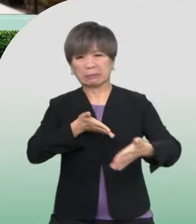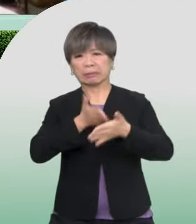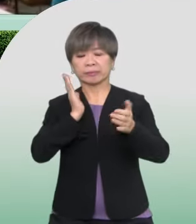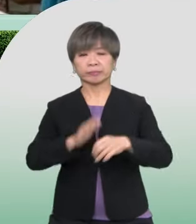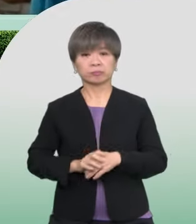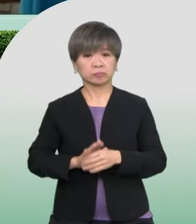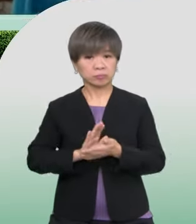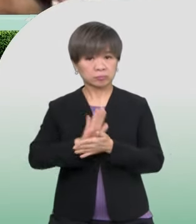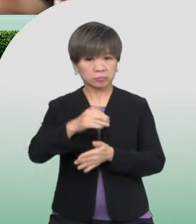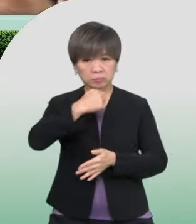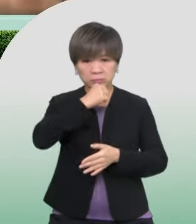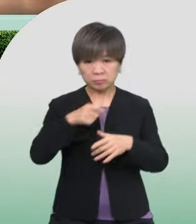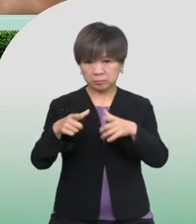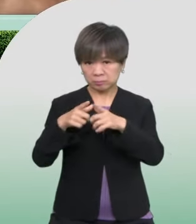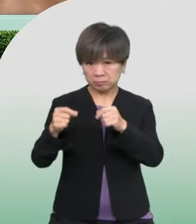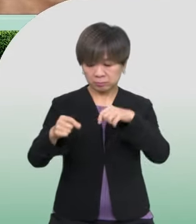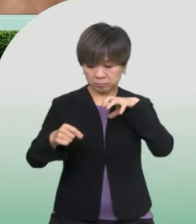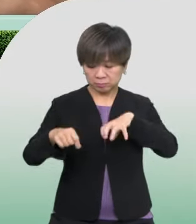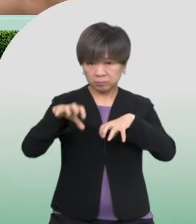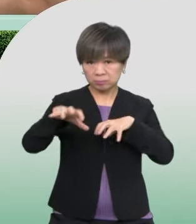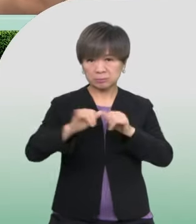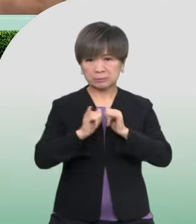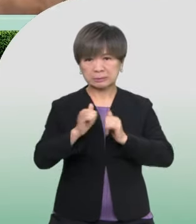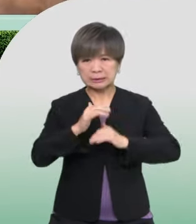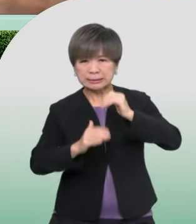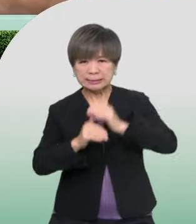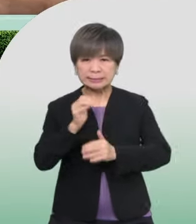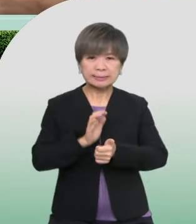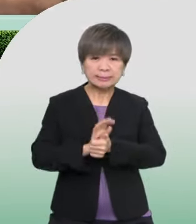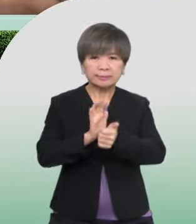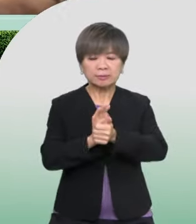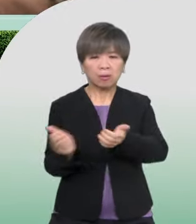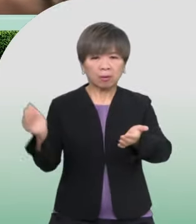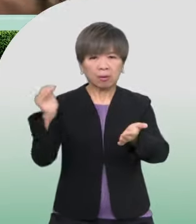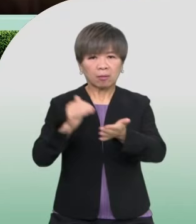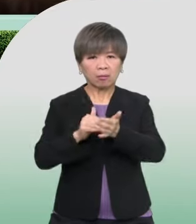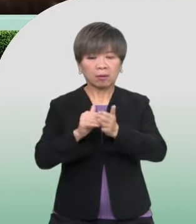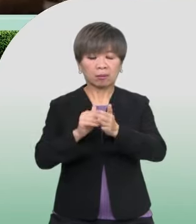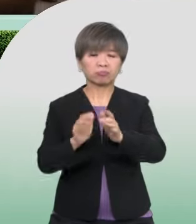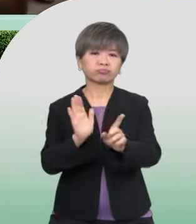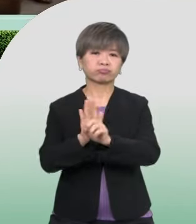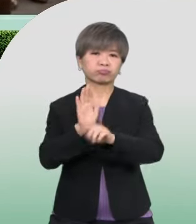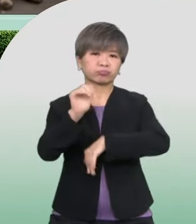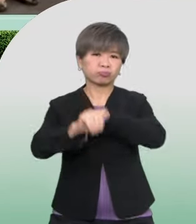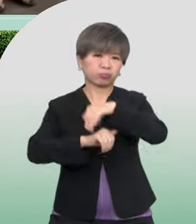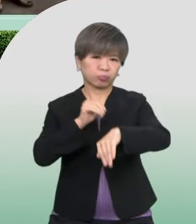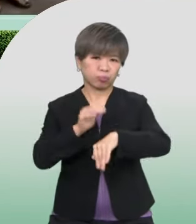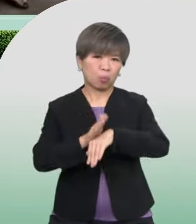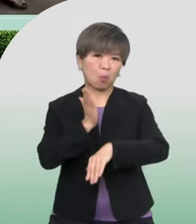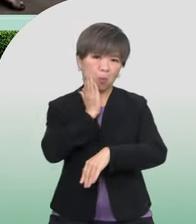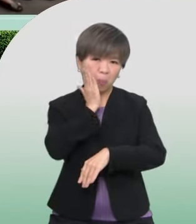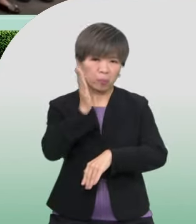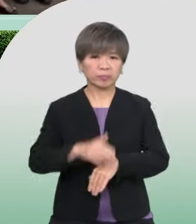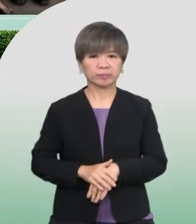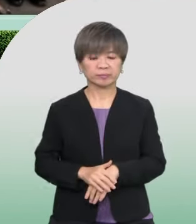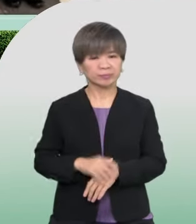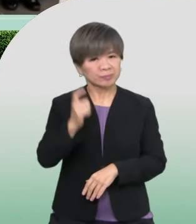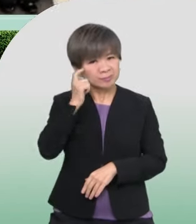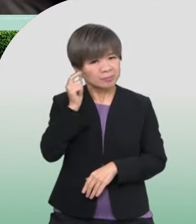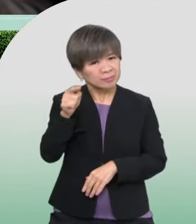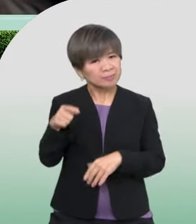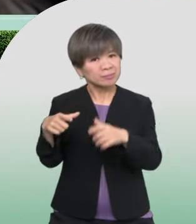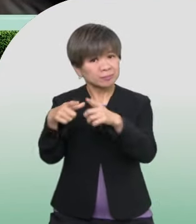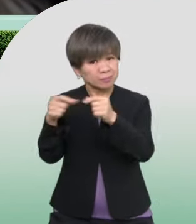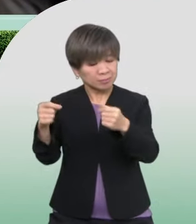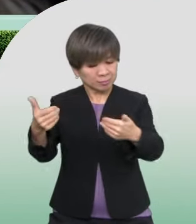影响。两面系受到台日两地嘅乡亲来听书，能总算顺势嘅完成一番嘅表演。